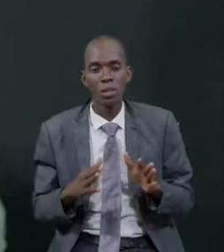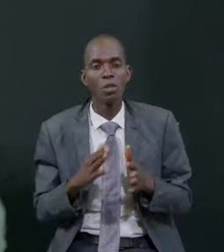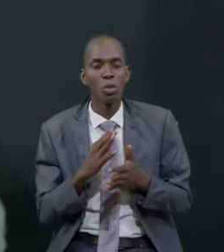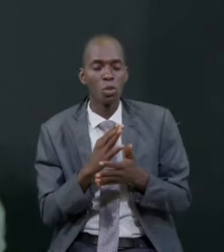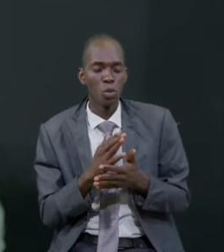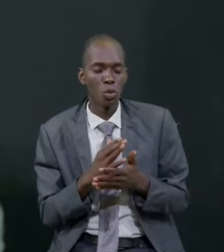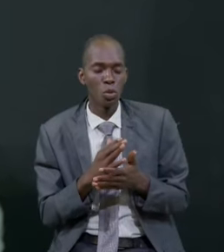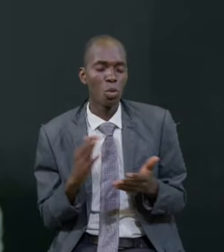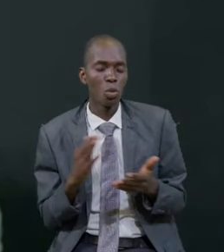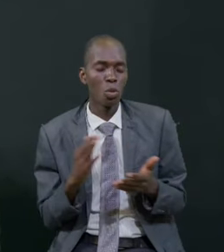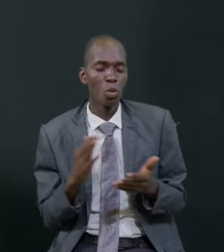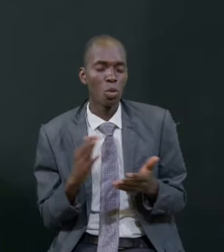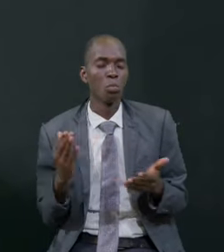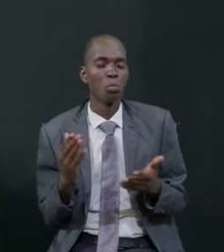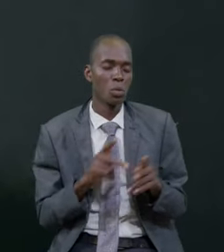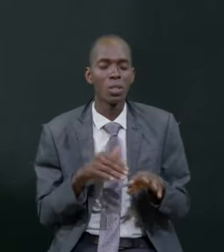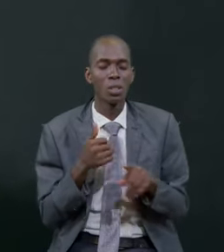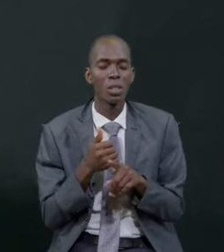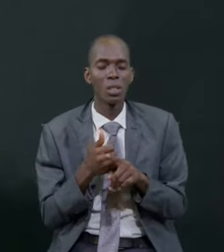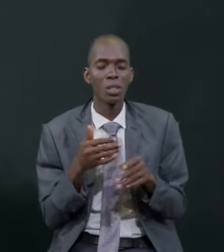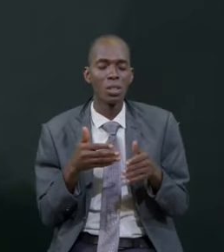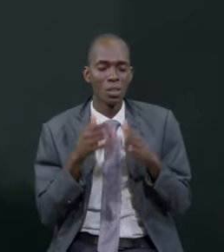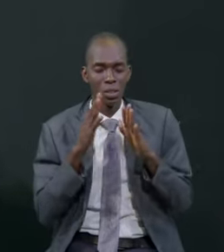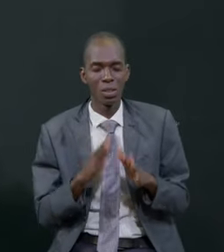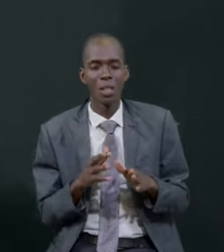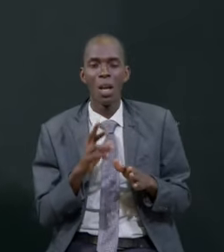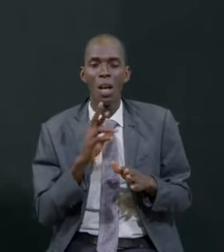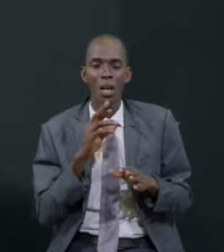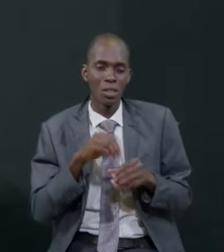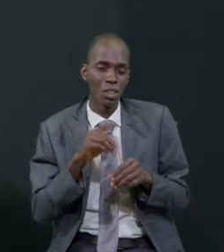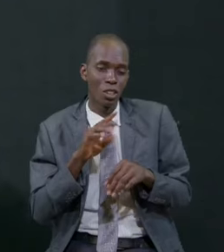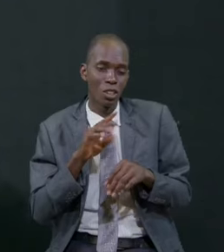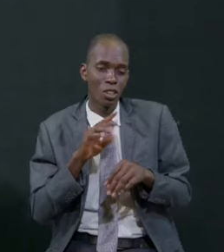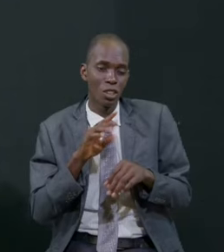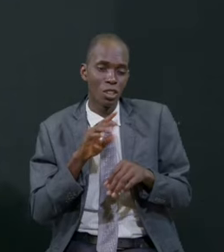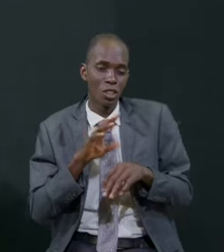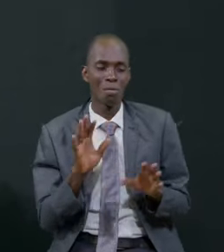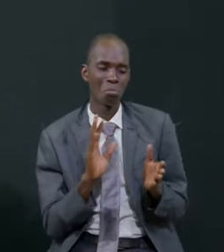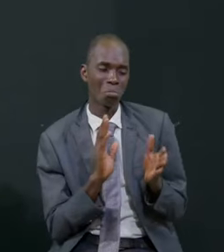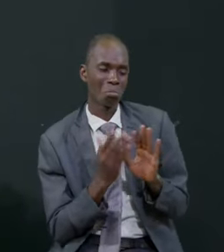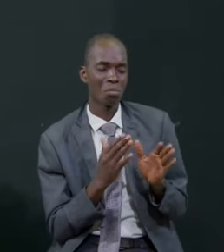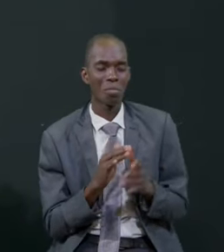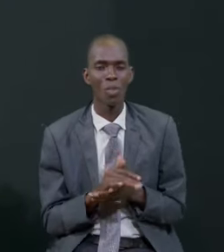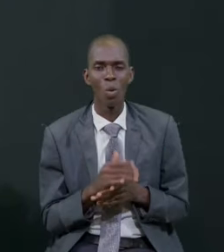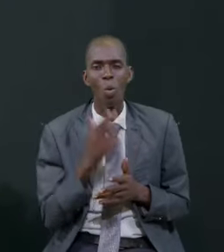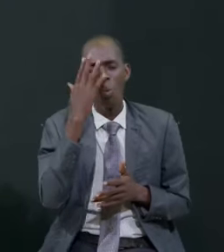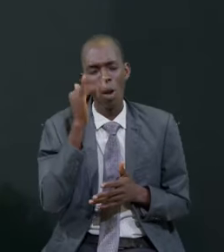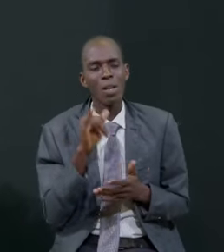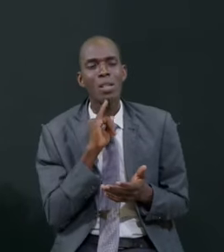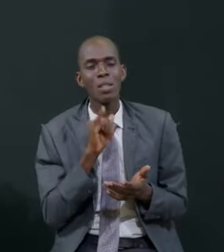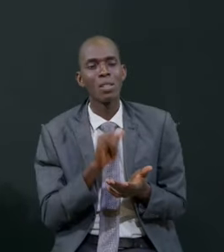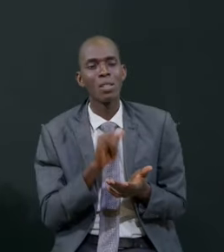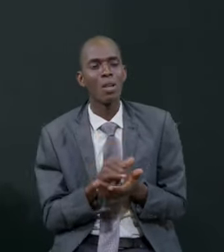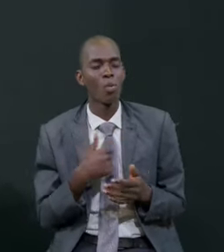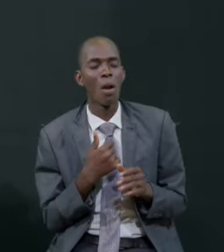disant dirigeants, soit disant dirigeants. Dans l'église, sont comme ça. Tout ce qu'ils veulent, qu'on les craigne,